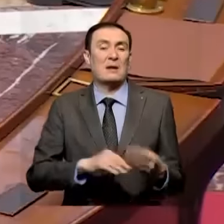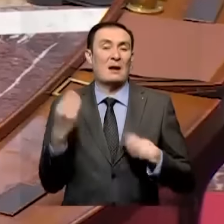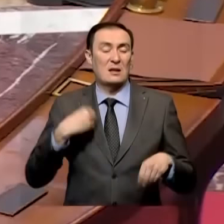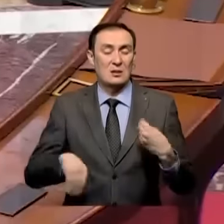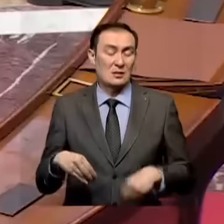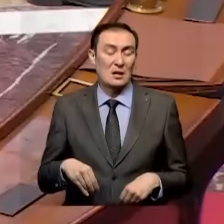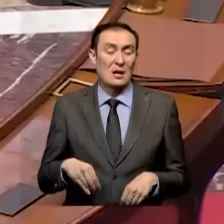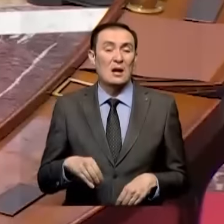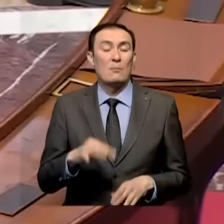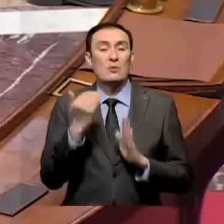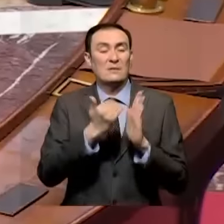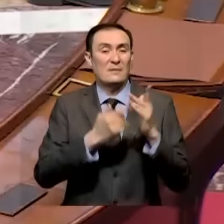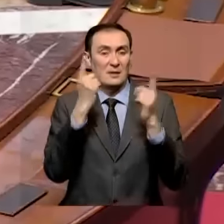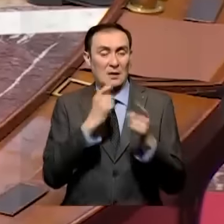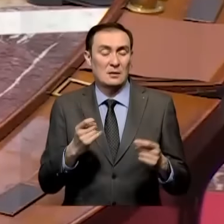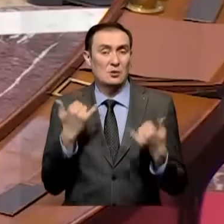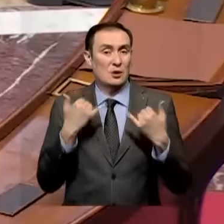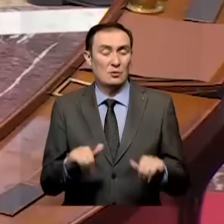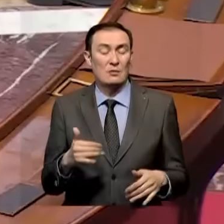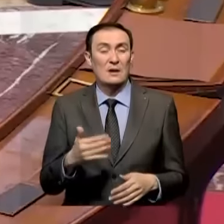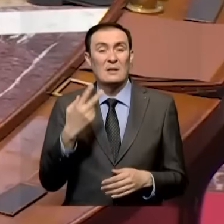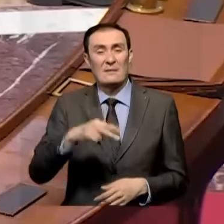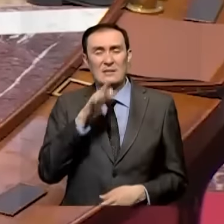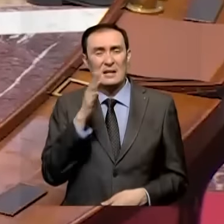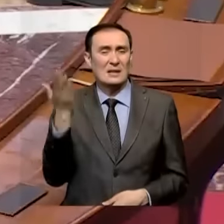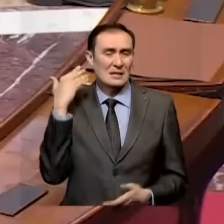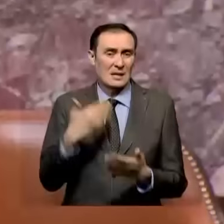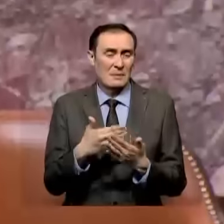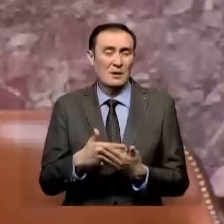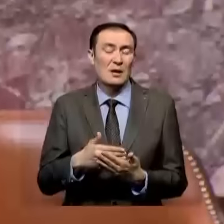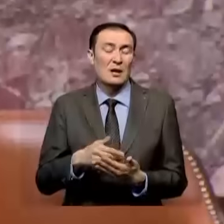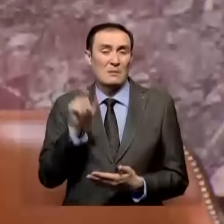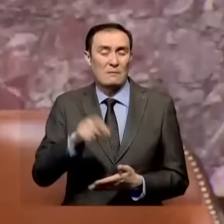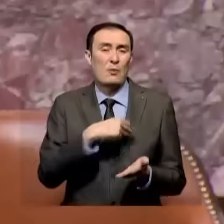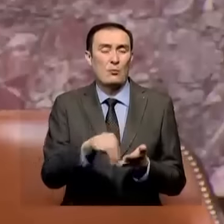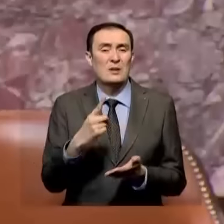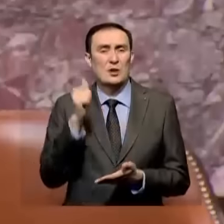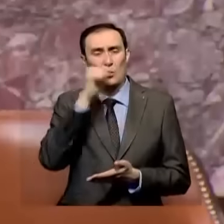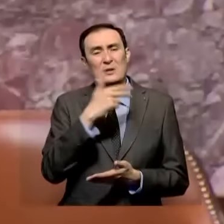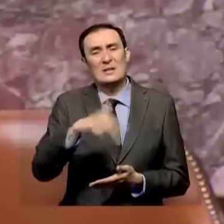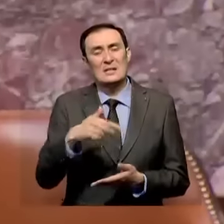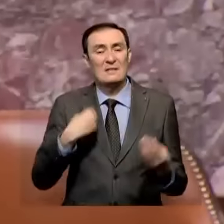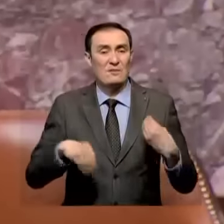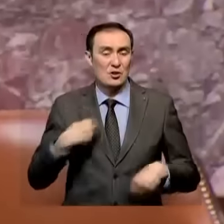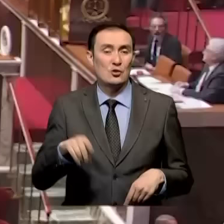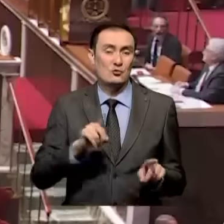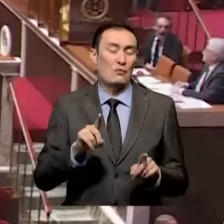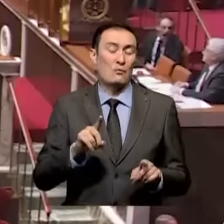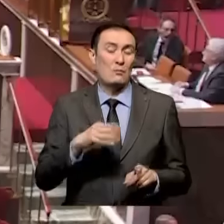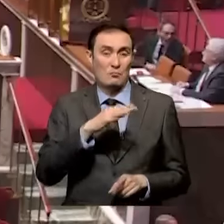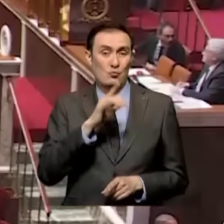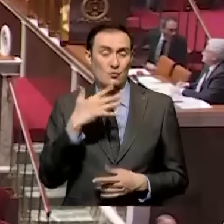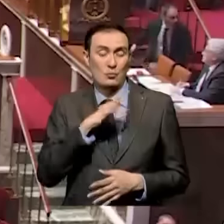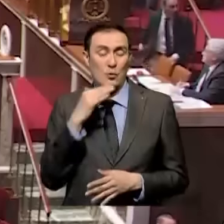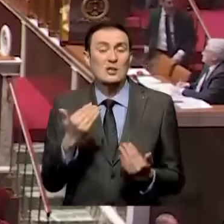одежды. Статистические данные шокируют. Если пару десятилетий назад средний житель страны покупал за год 30 вещей, что в принципе немало,